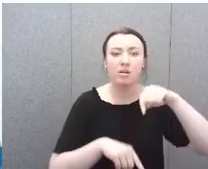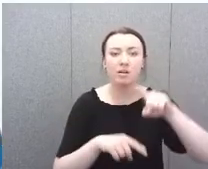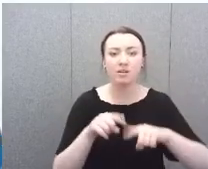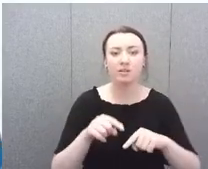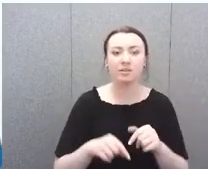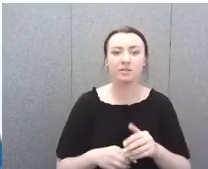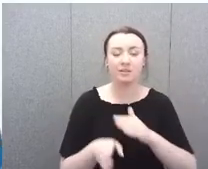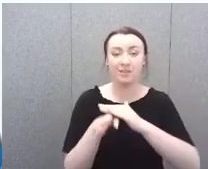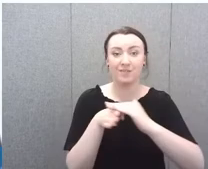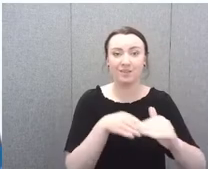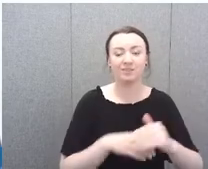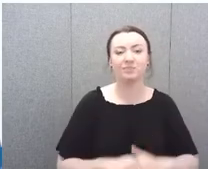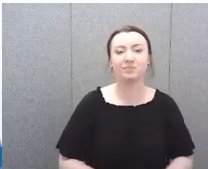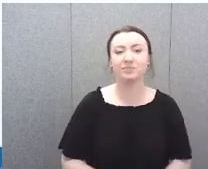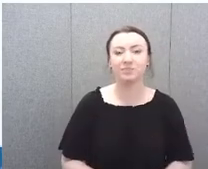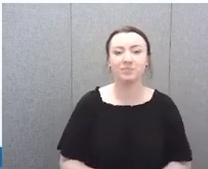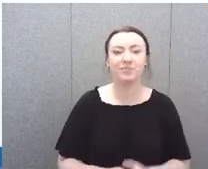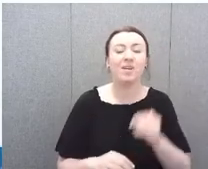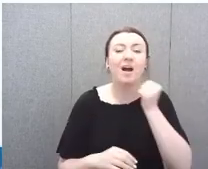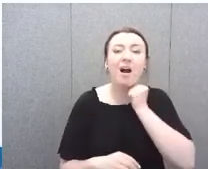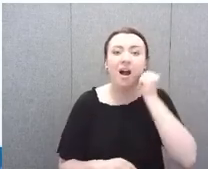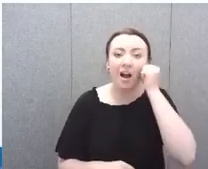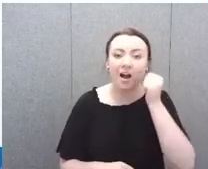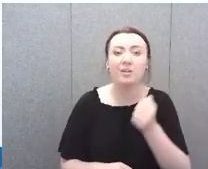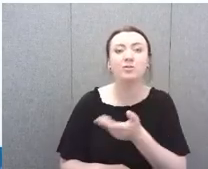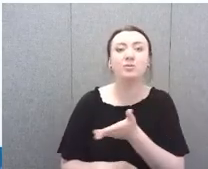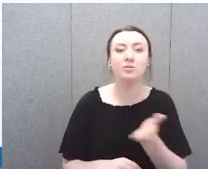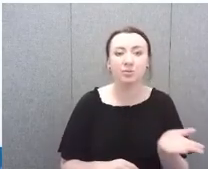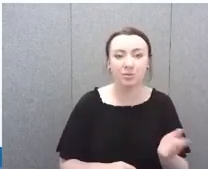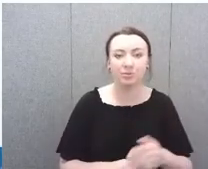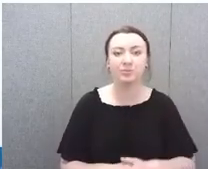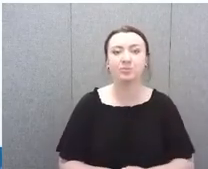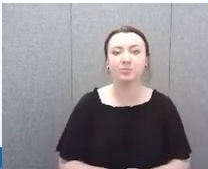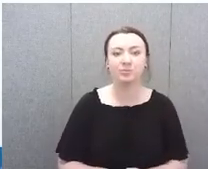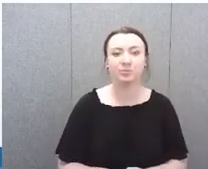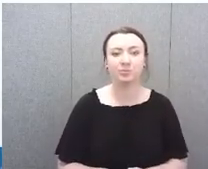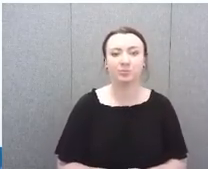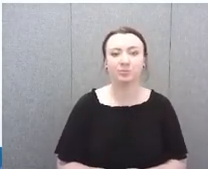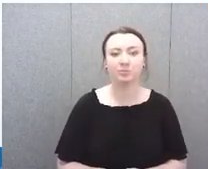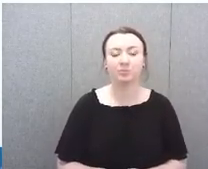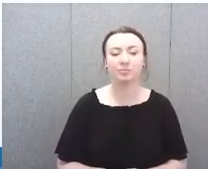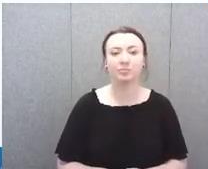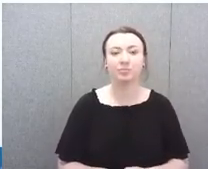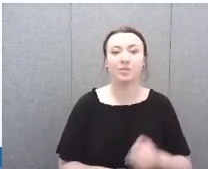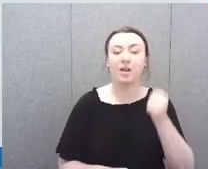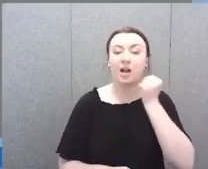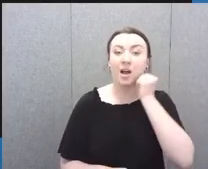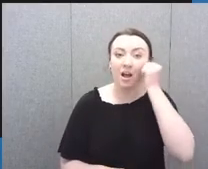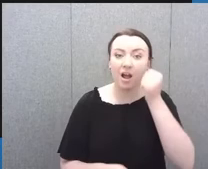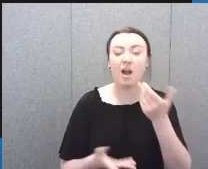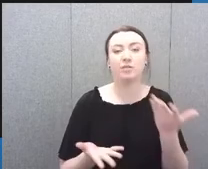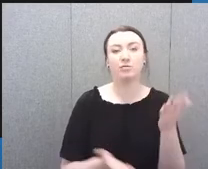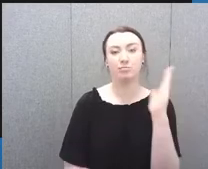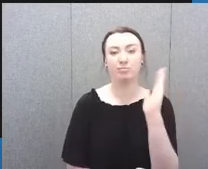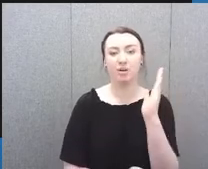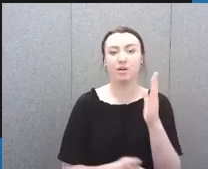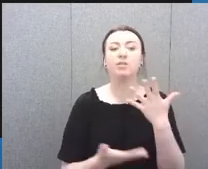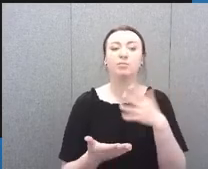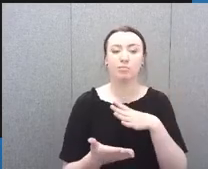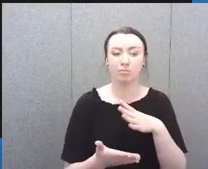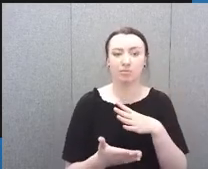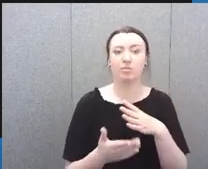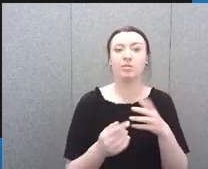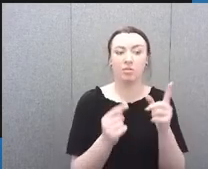Уважаемая Катерина, большое спасибо. Спасибо вам за ваш голос, который мы услышали, который очень важен, который